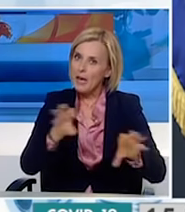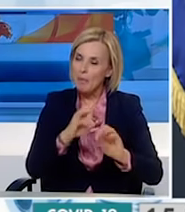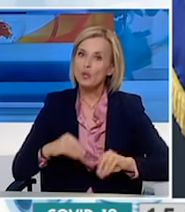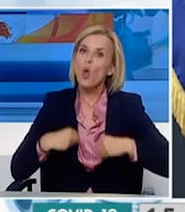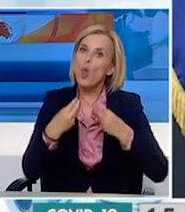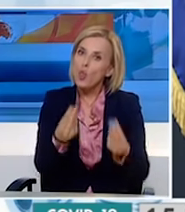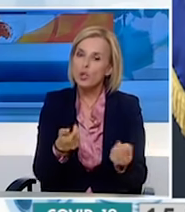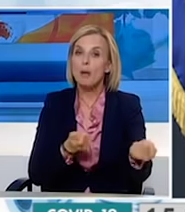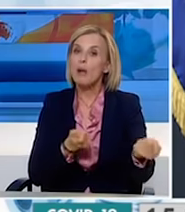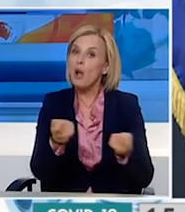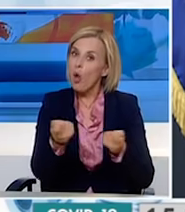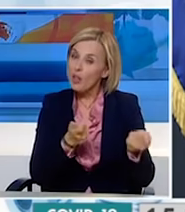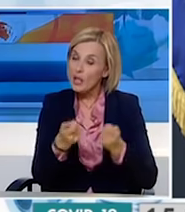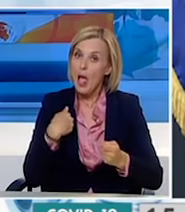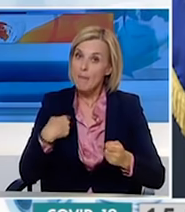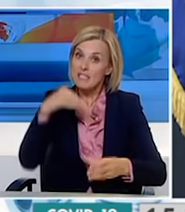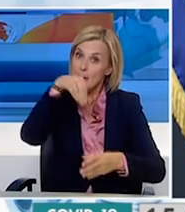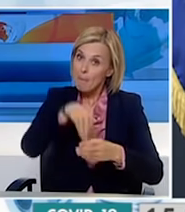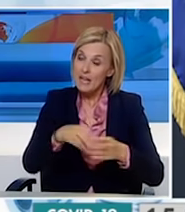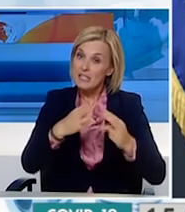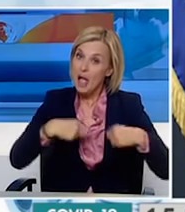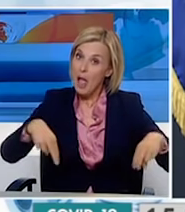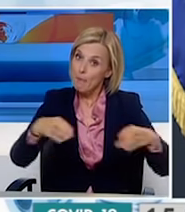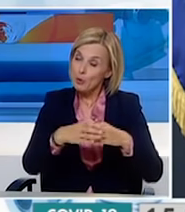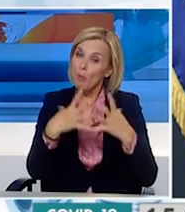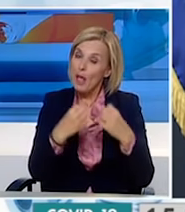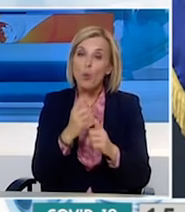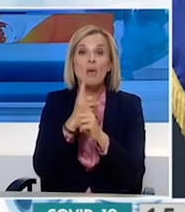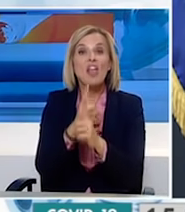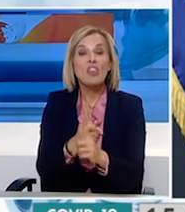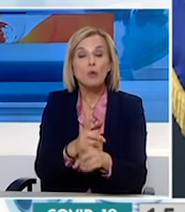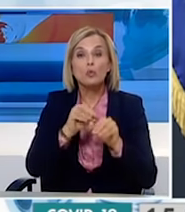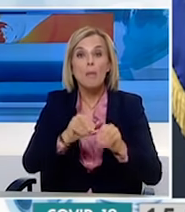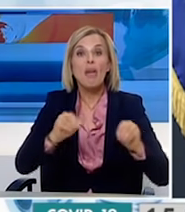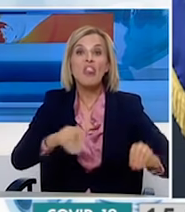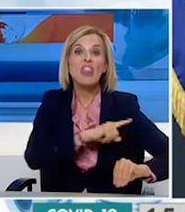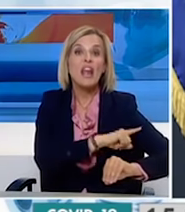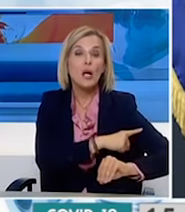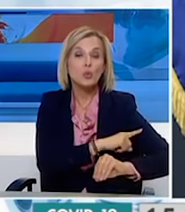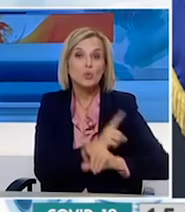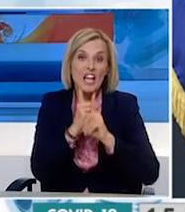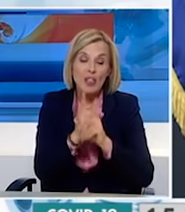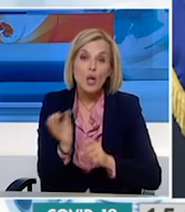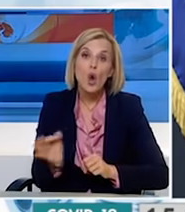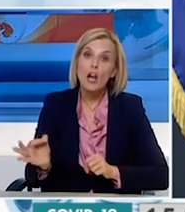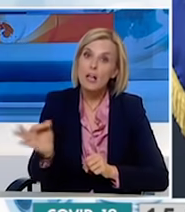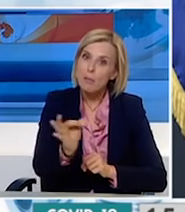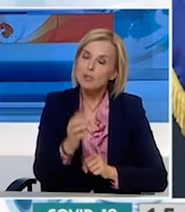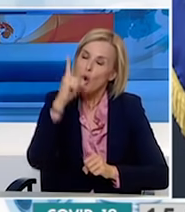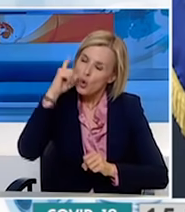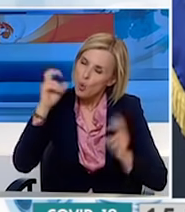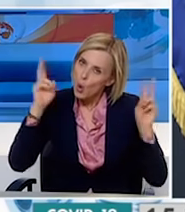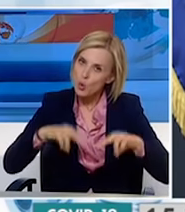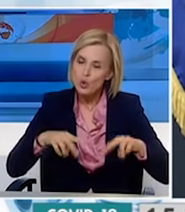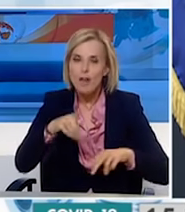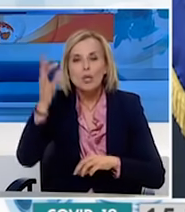τρεις παιδίατρους λοιμοξιολόγους στην Επιτροπή, με τους οποίους το συζητήσαμε εκτενώς. Υπάρχει μια επαγρύπνηση στον χώρο της παιδιατρικής για αυτό το πολύ